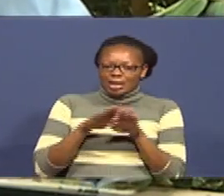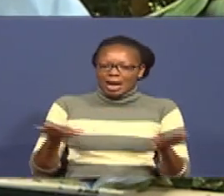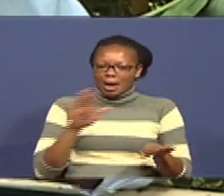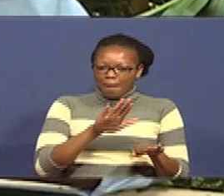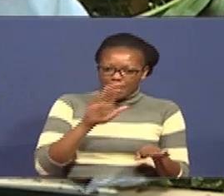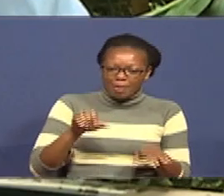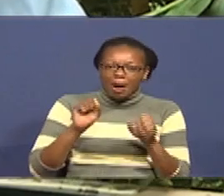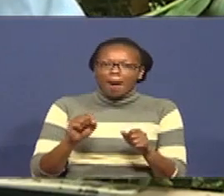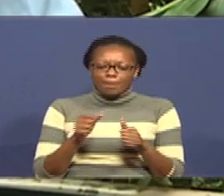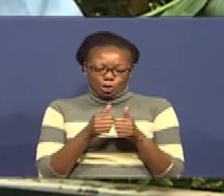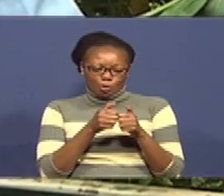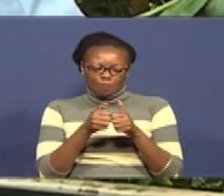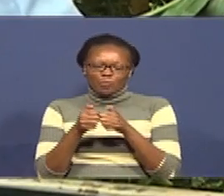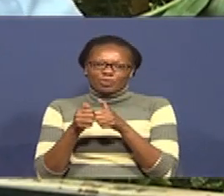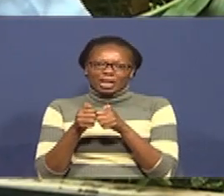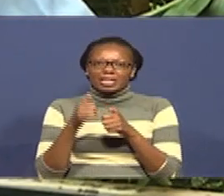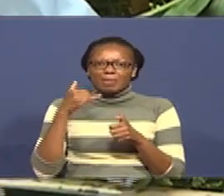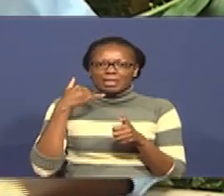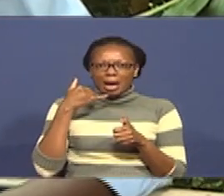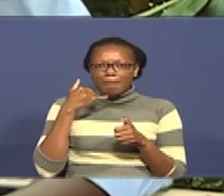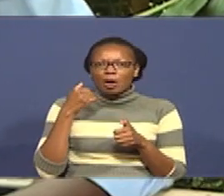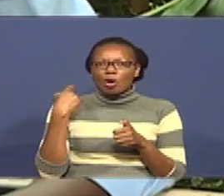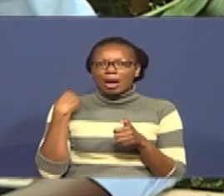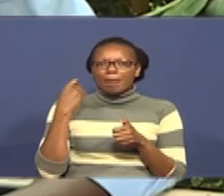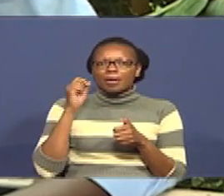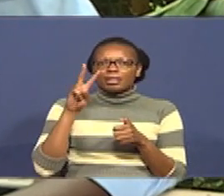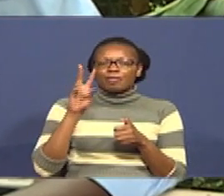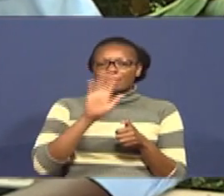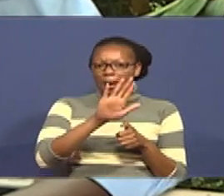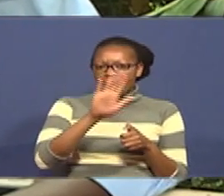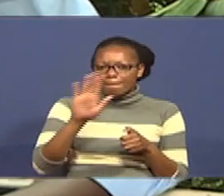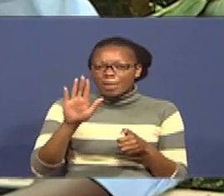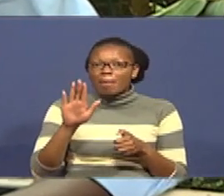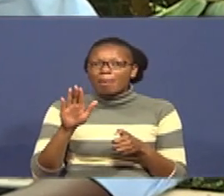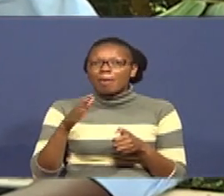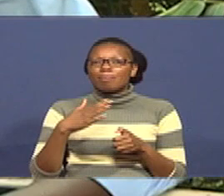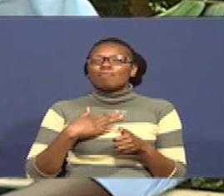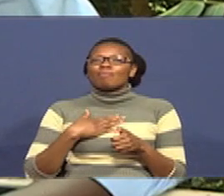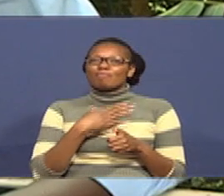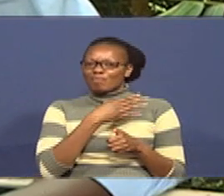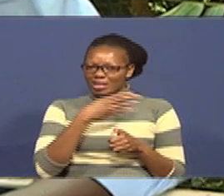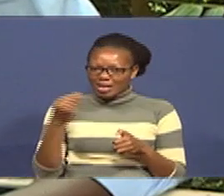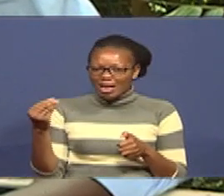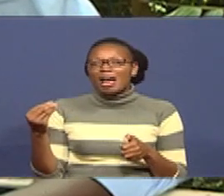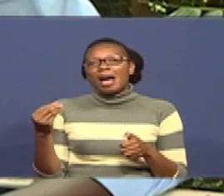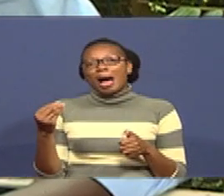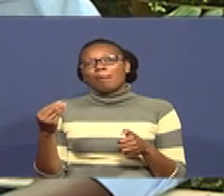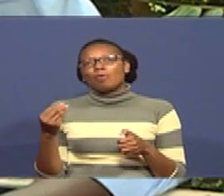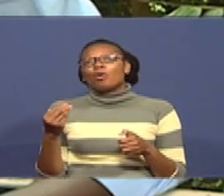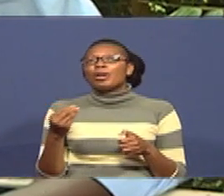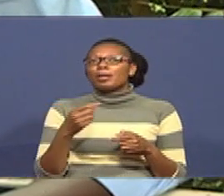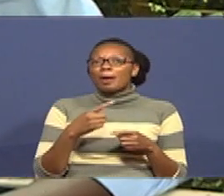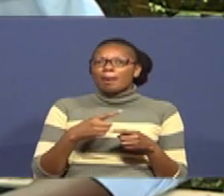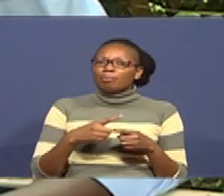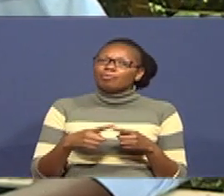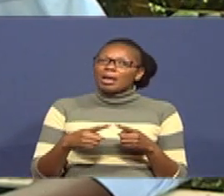lako, unaweza ukatujulisha kwenye nambari zilizopo kwenye runinga yako. Basi mie sina budi kulikunja jamvi letu